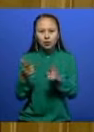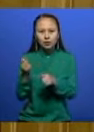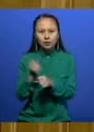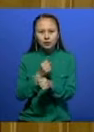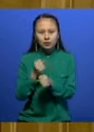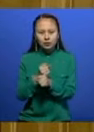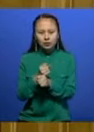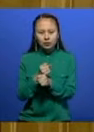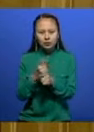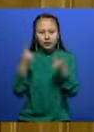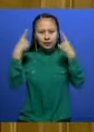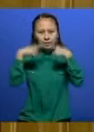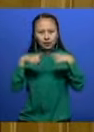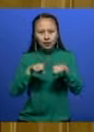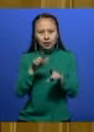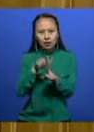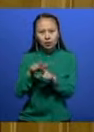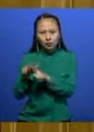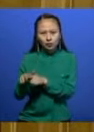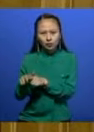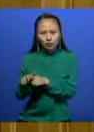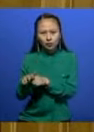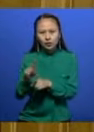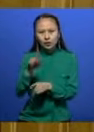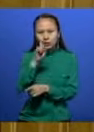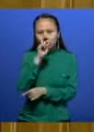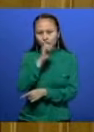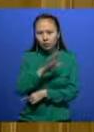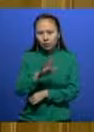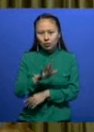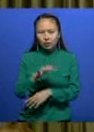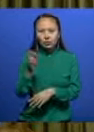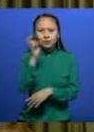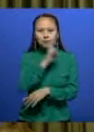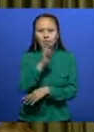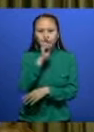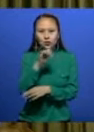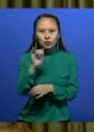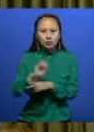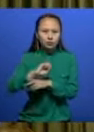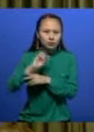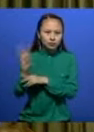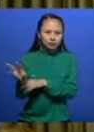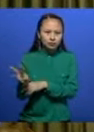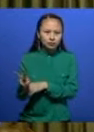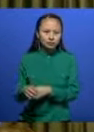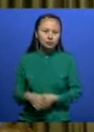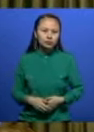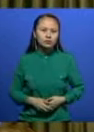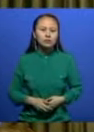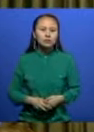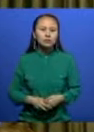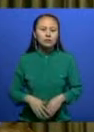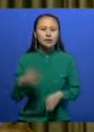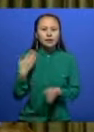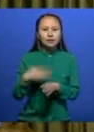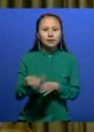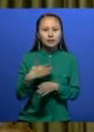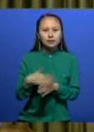қарқында, техника дайындығы жаман емес, жанар жағармаймен қамтамасыз етілген,